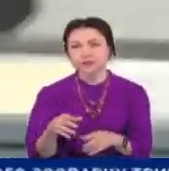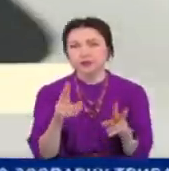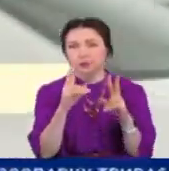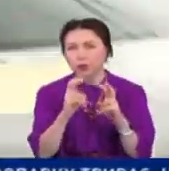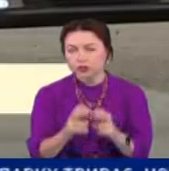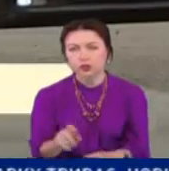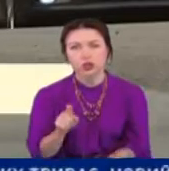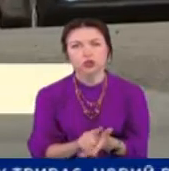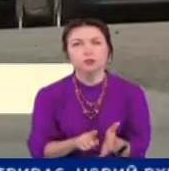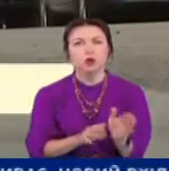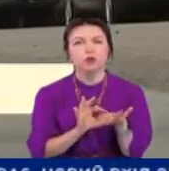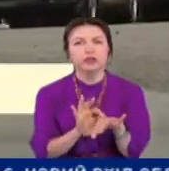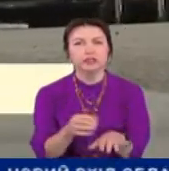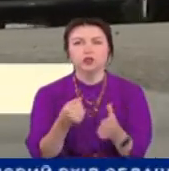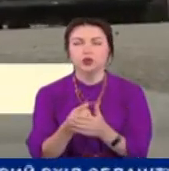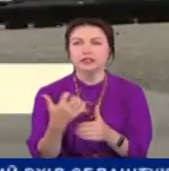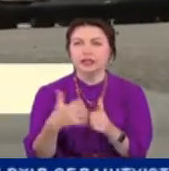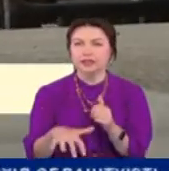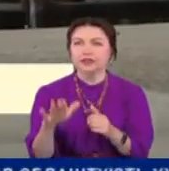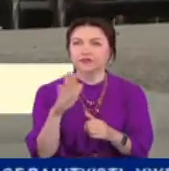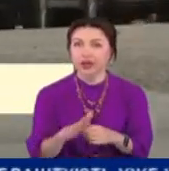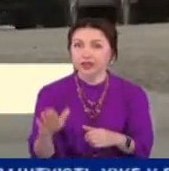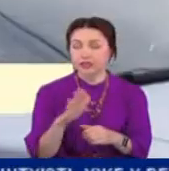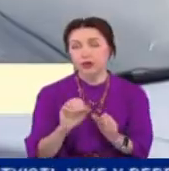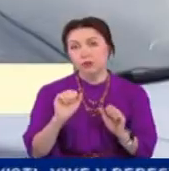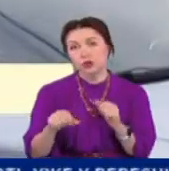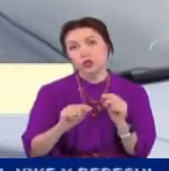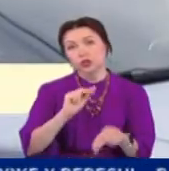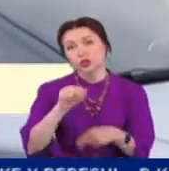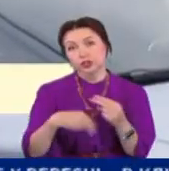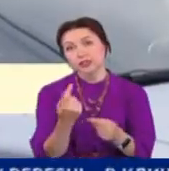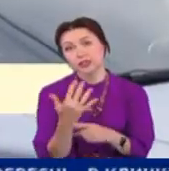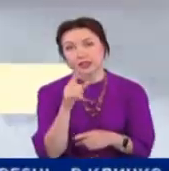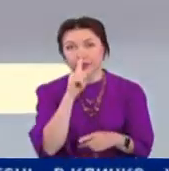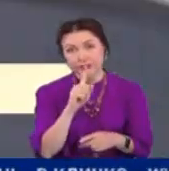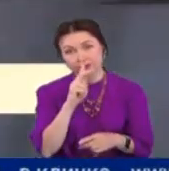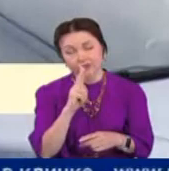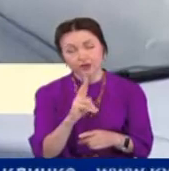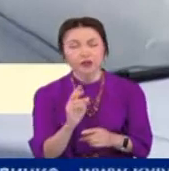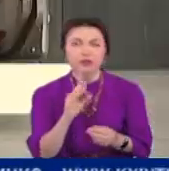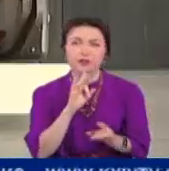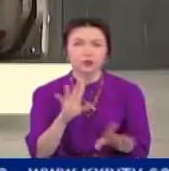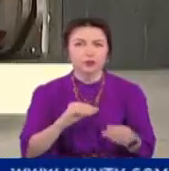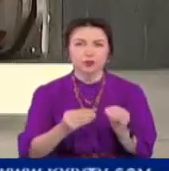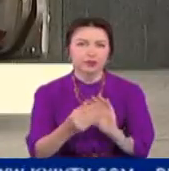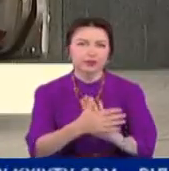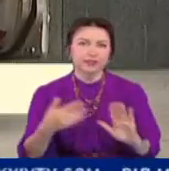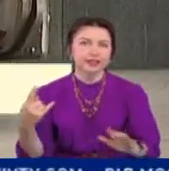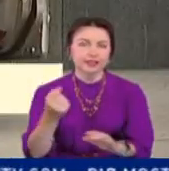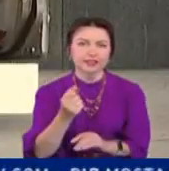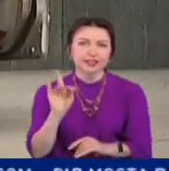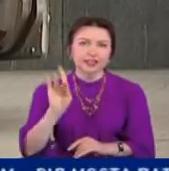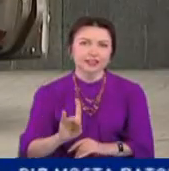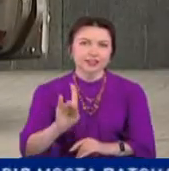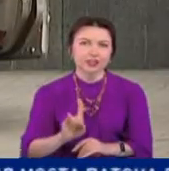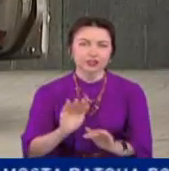до середини вересня. Можливо, за кілька місяців викликати таксі з дитячим автокріслом вже не буде проблемою. Софія Сидорчак, Дмитро